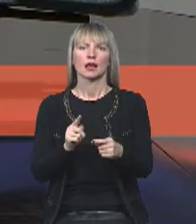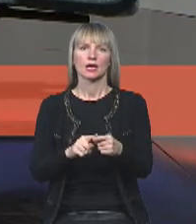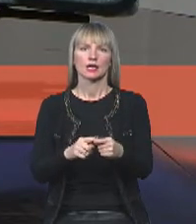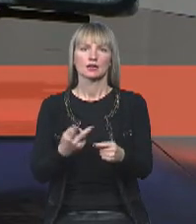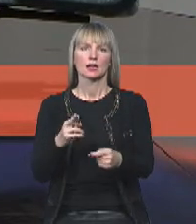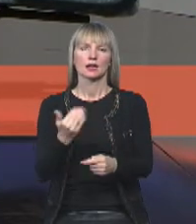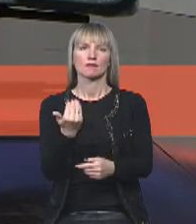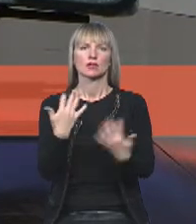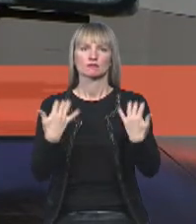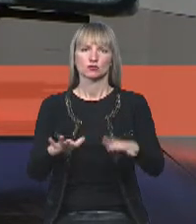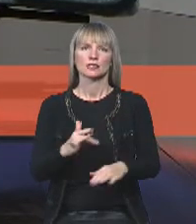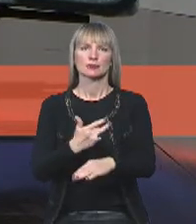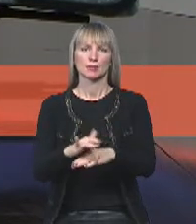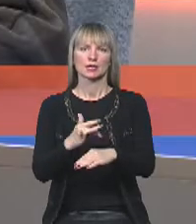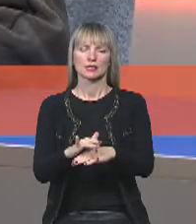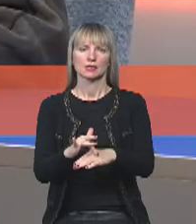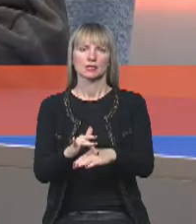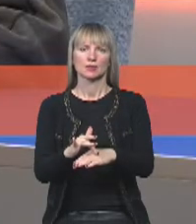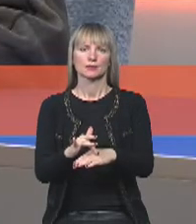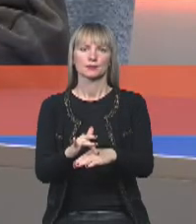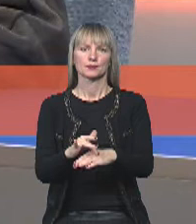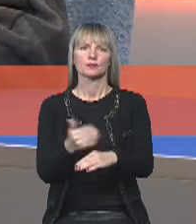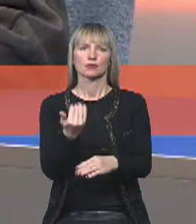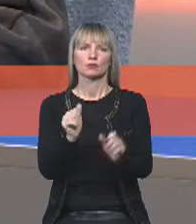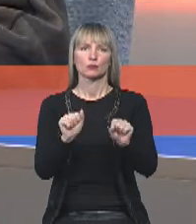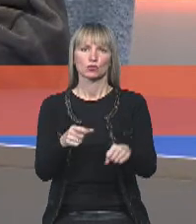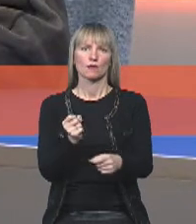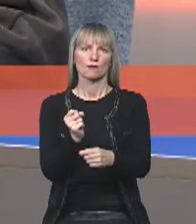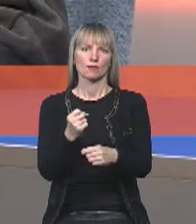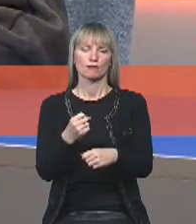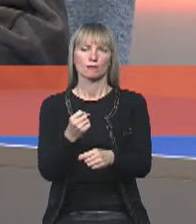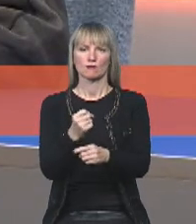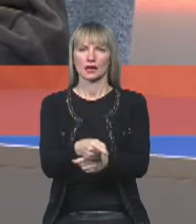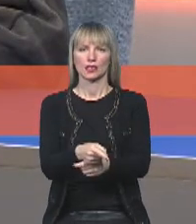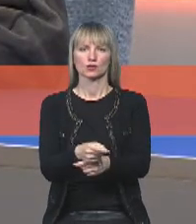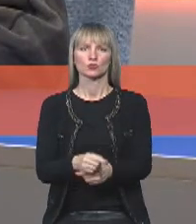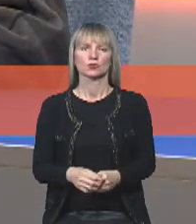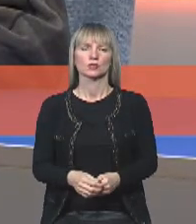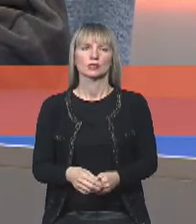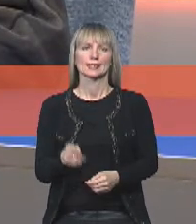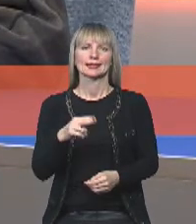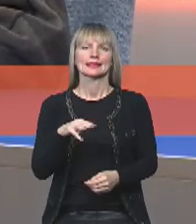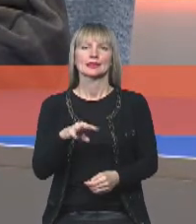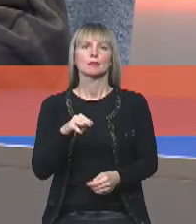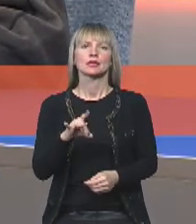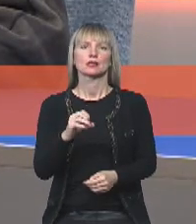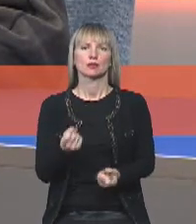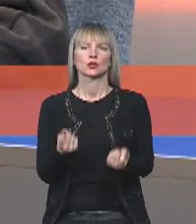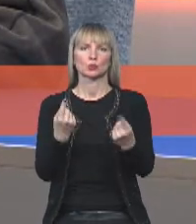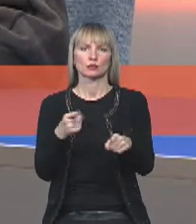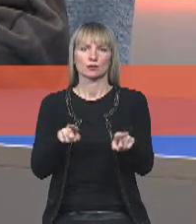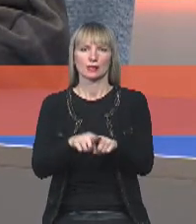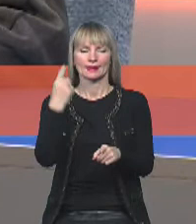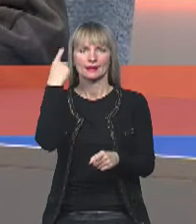вас сміття. Так, платили за сміття. Це вже для вас сміття, ви вже можете його викинути. Дмитре, звідки такі ідеї взагалі?